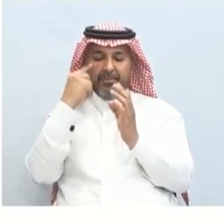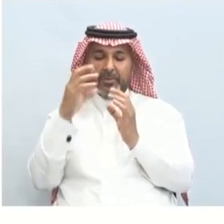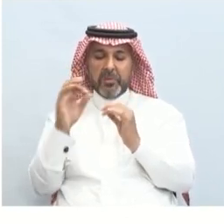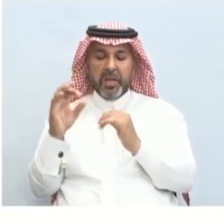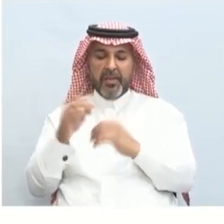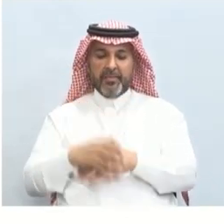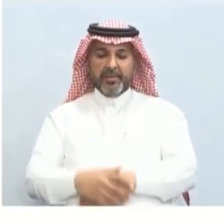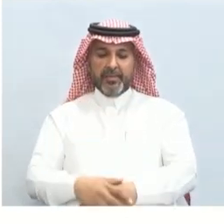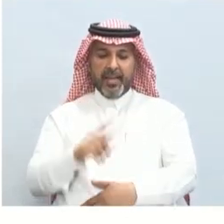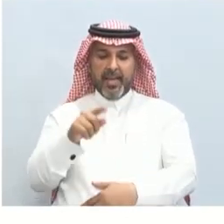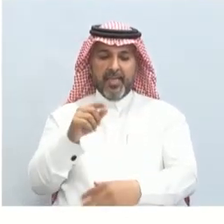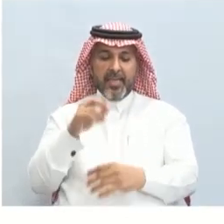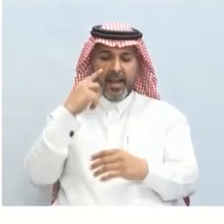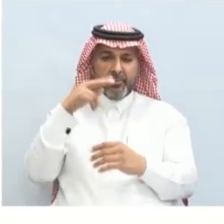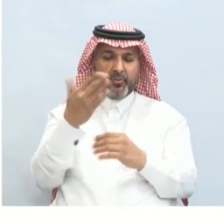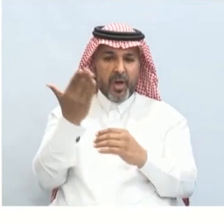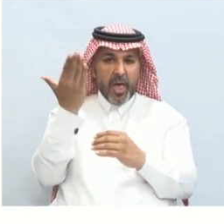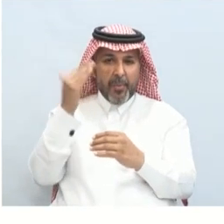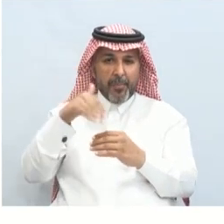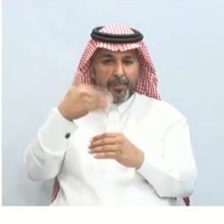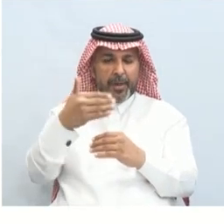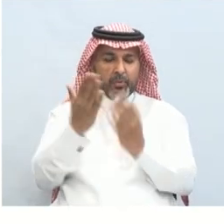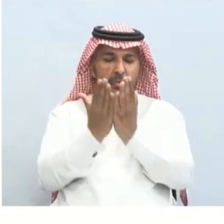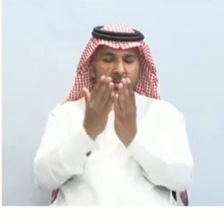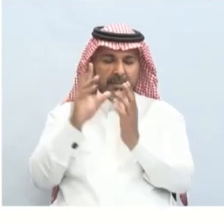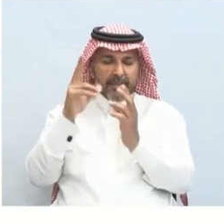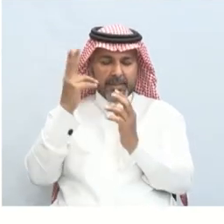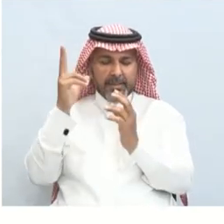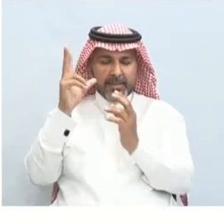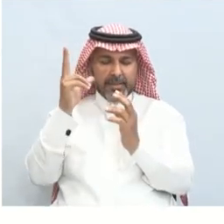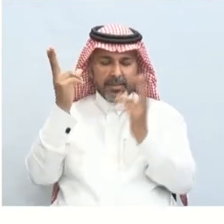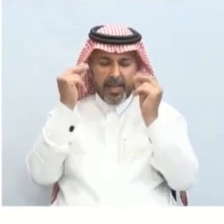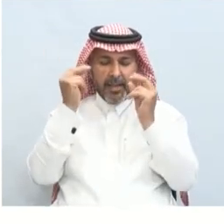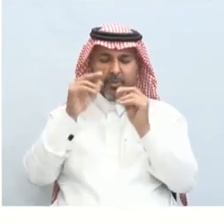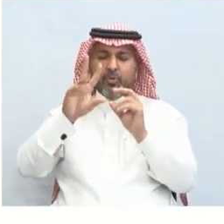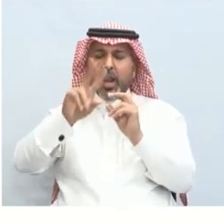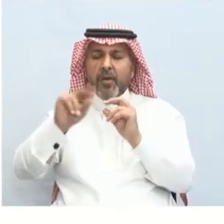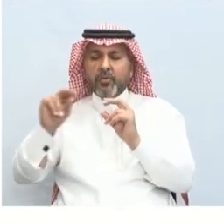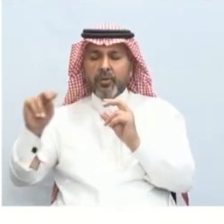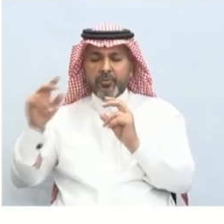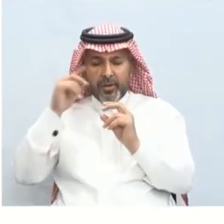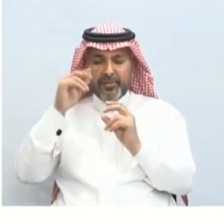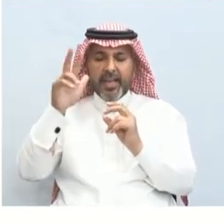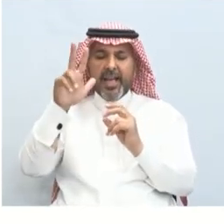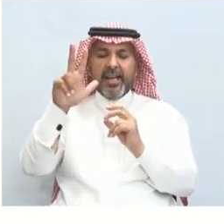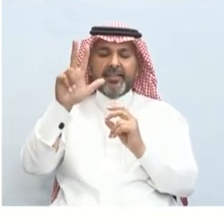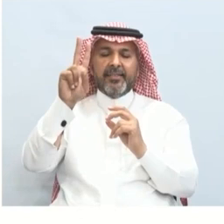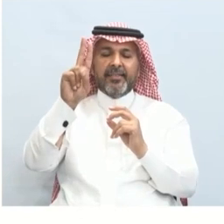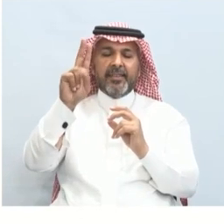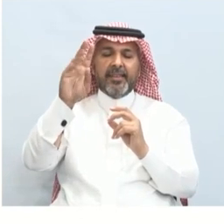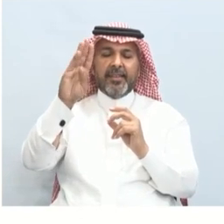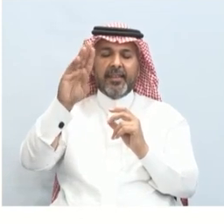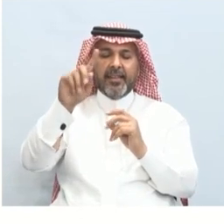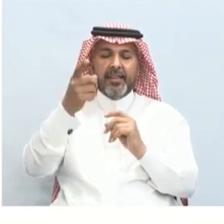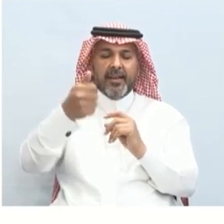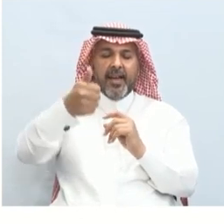مع التكرار وتذكرون السؤال اللي كان في كلمه ماليزيا مثلا ها ماليزيا بهذا الشكل في